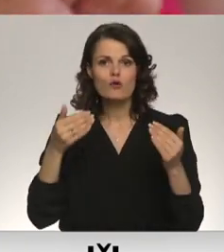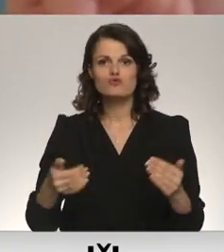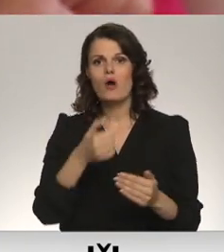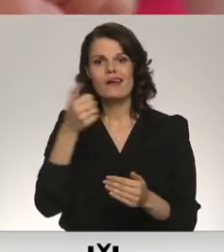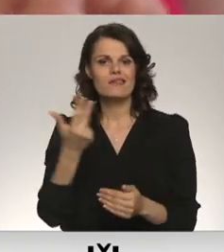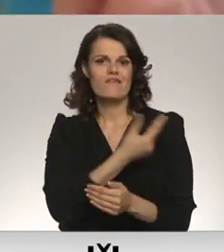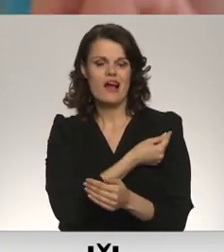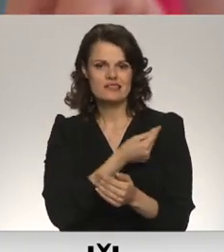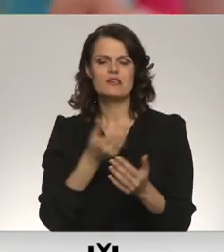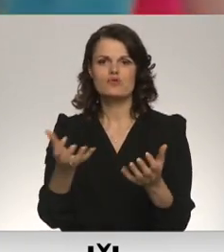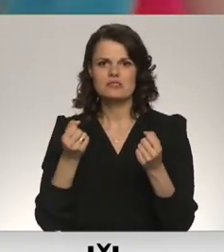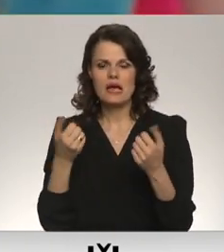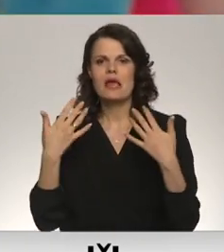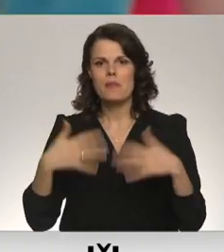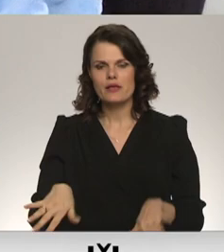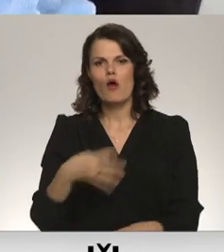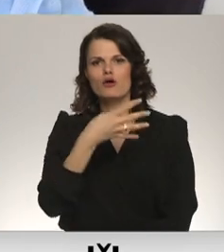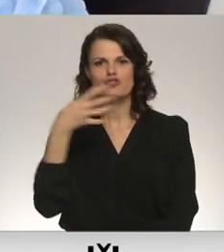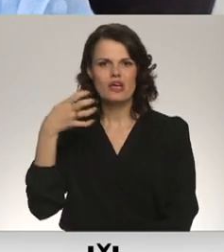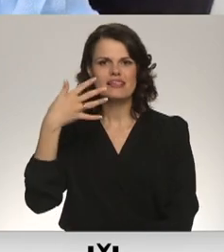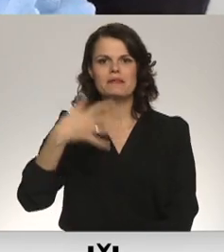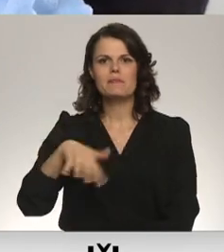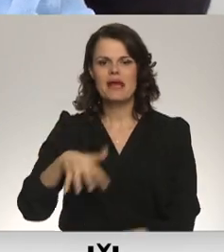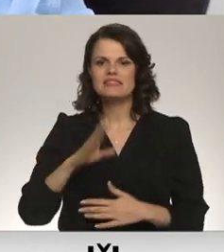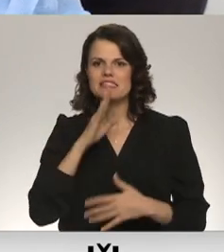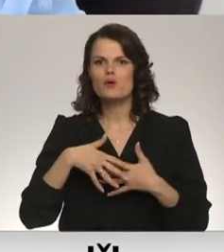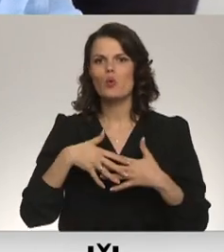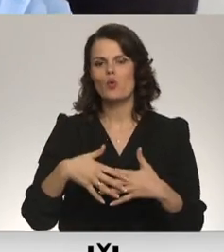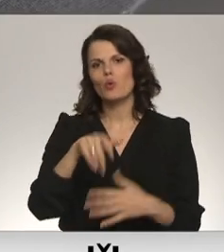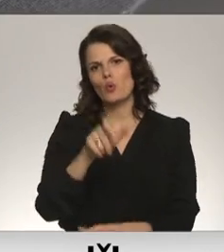izvēlējušās saņemt jau 450 grūtniecis. Madar Līcīte, Latvijas televīzija.